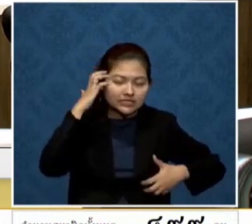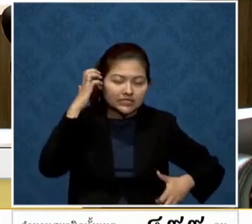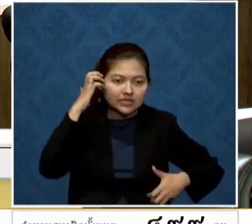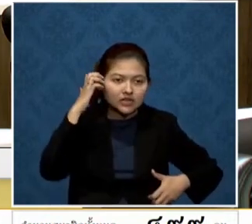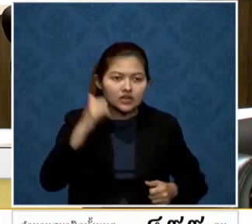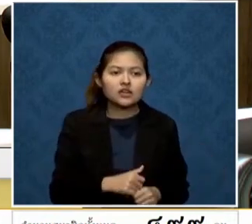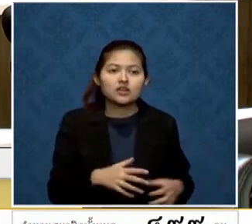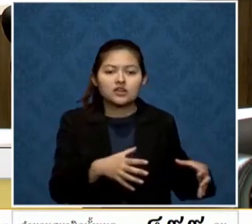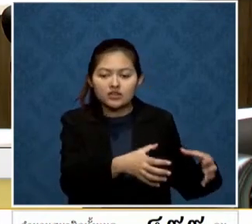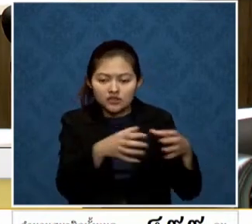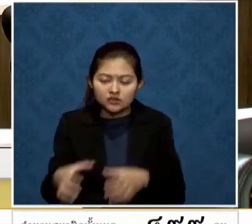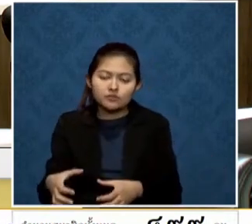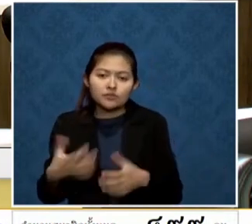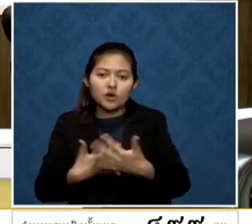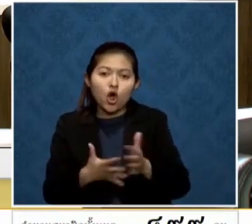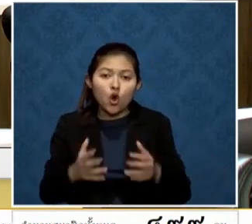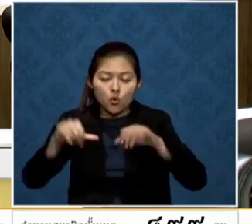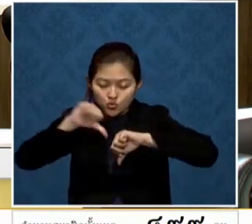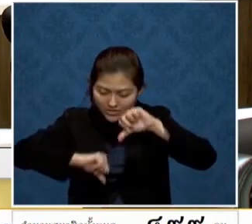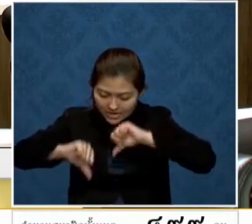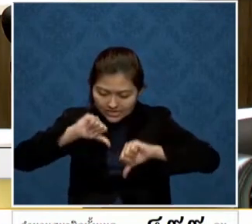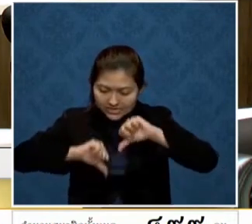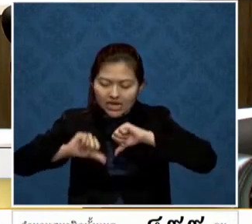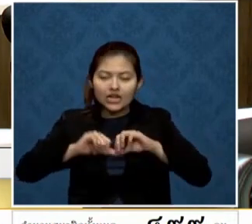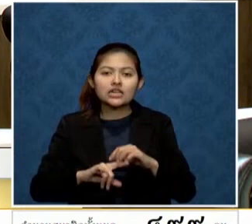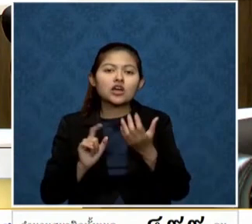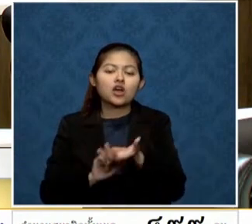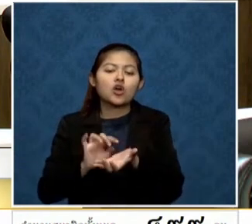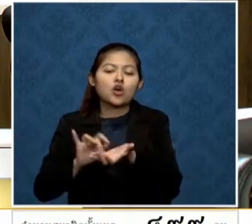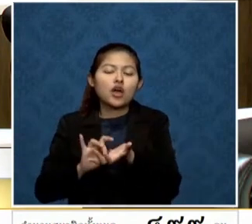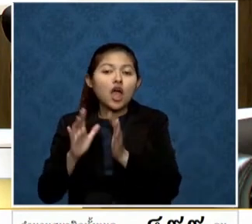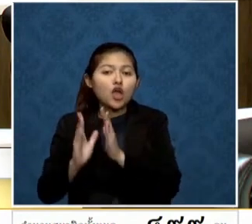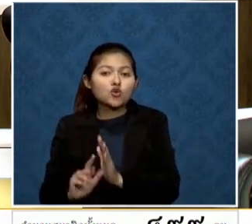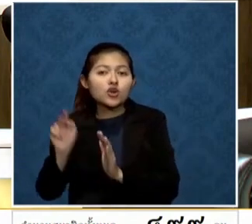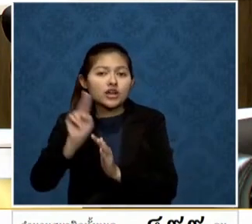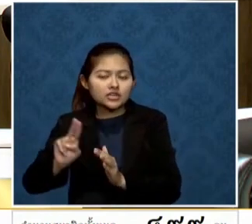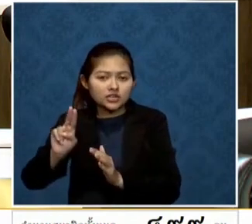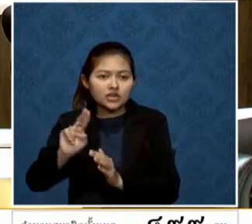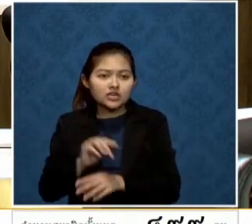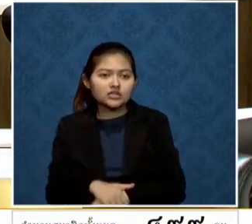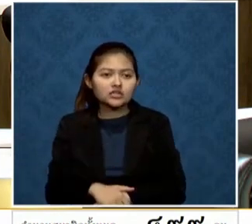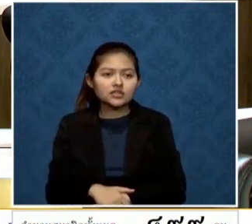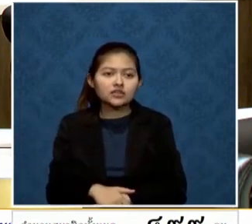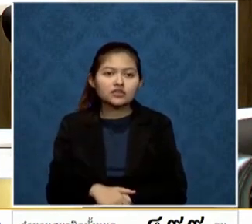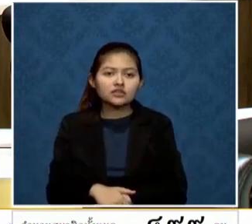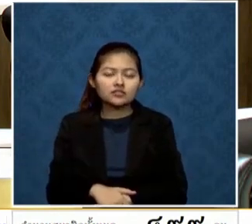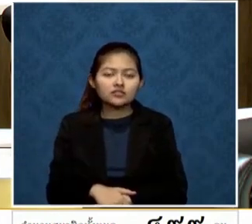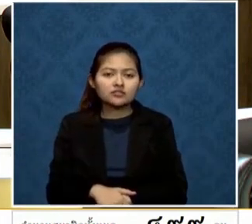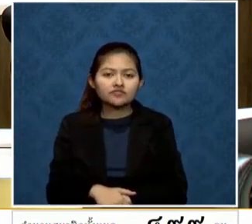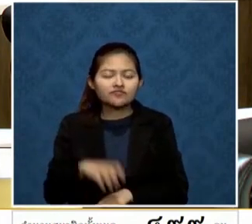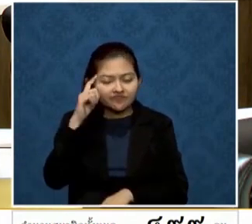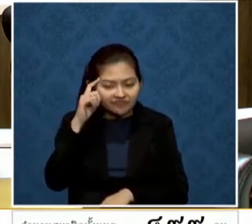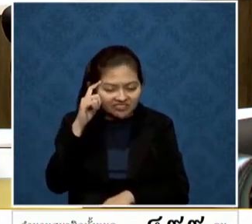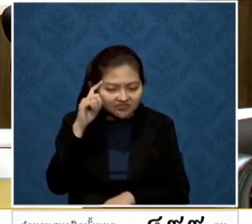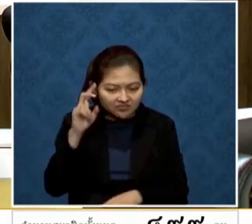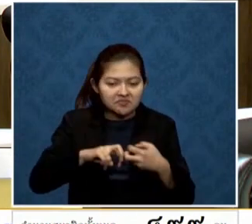ในแลบนะครับแล้วก็ออกมาเป็นผลิตภัณฑ์ให้กับคนแบบนี้ผมคิดว่ามันเราต้องหา